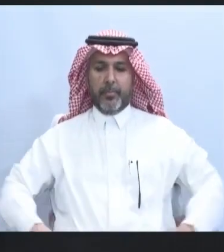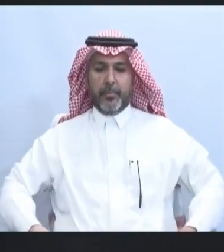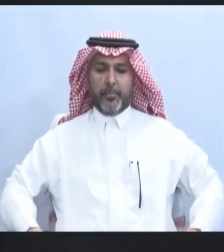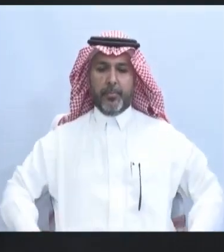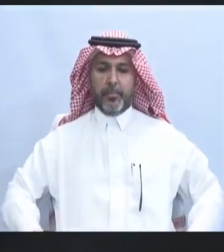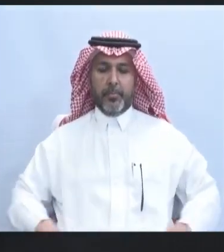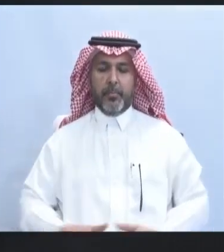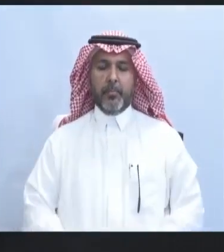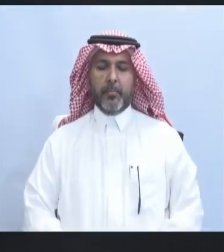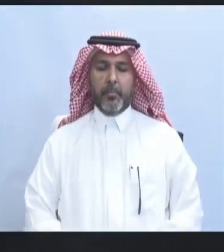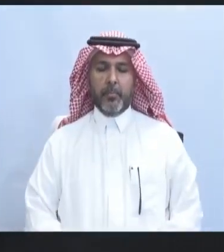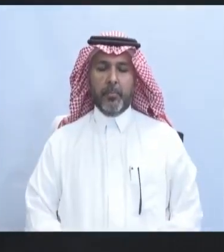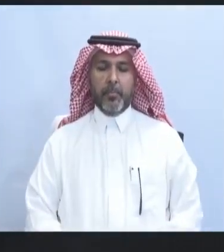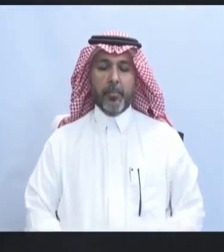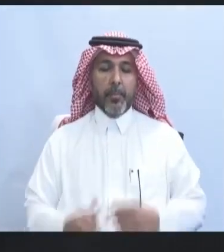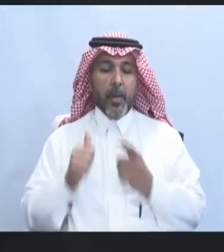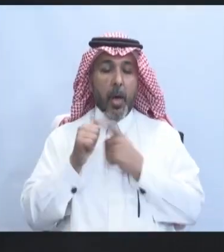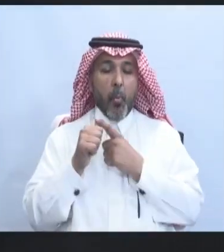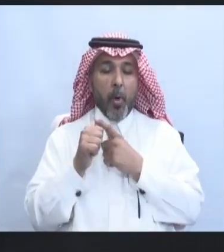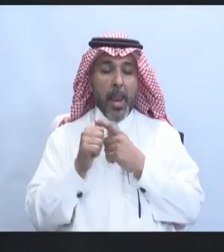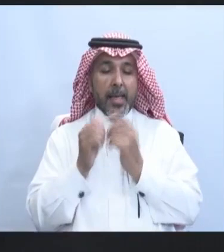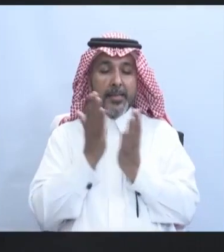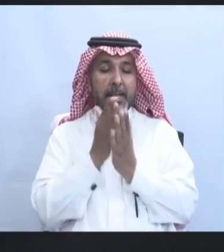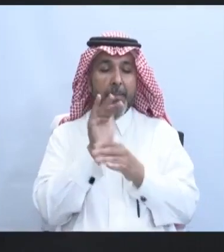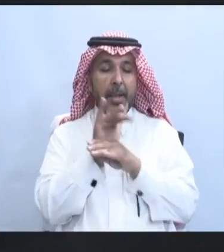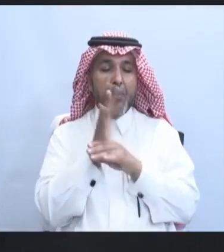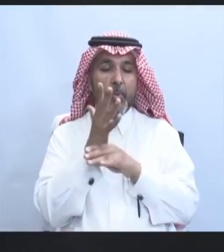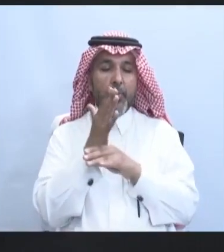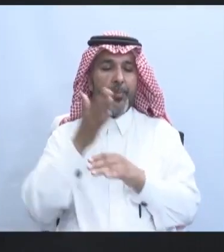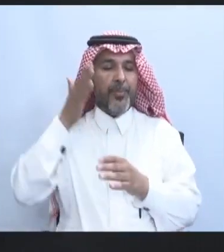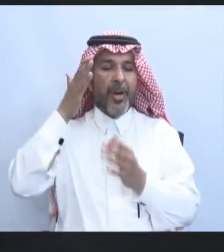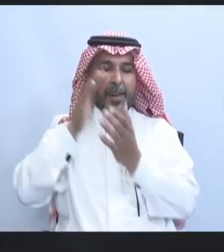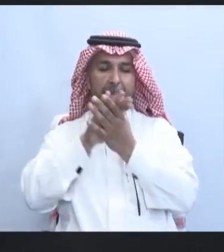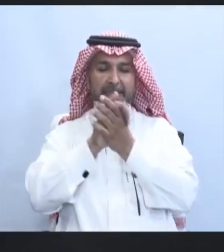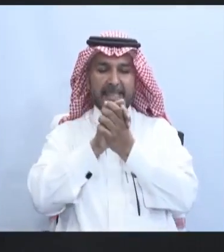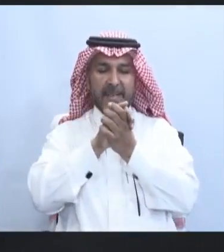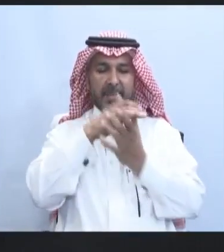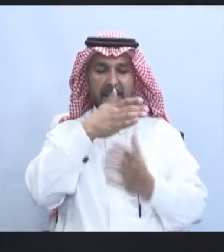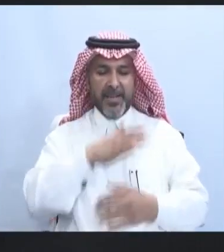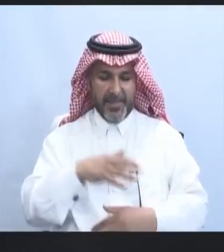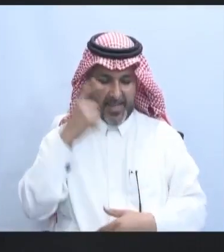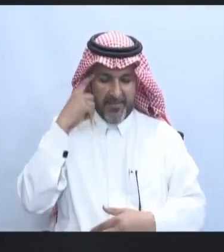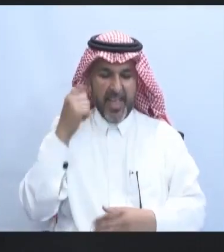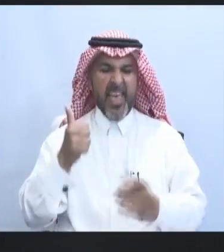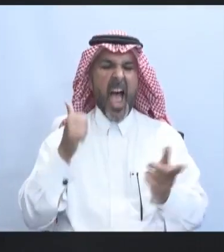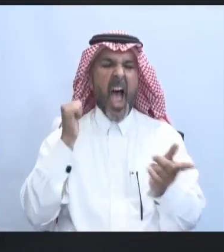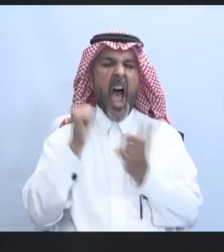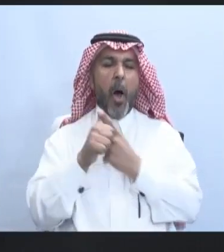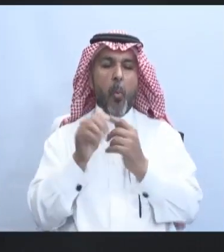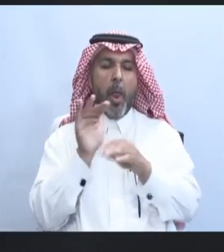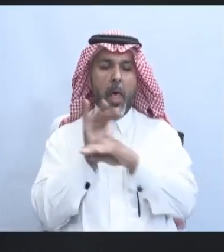من احسنتم من عهد نبينا محمد صلى الله عليه وسلم هي اساس الحضاره